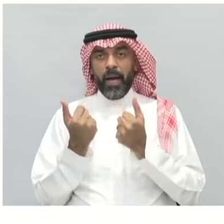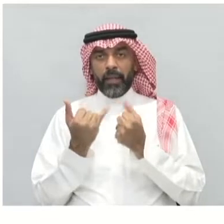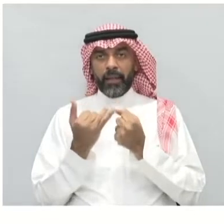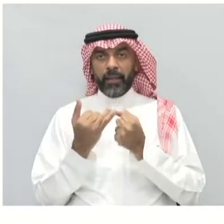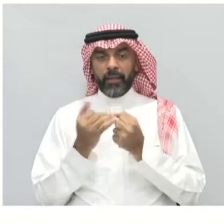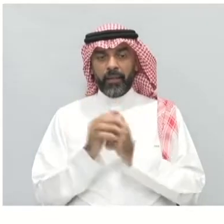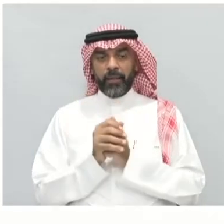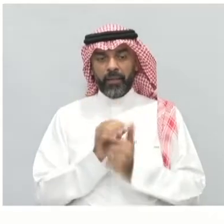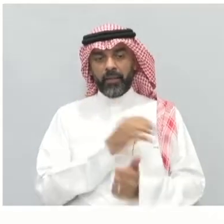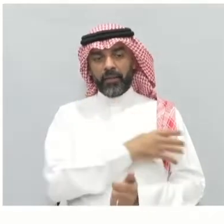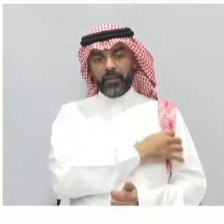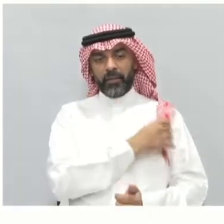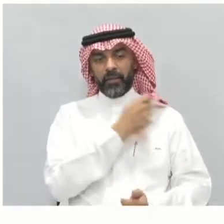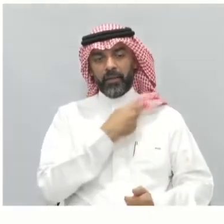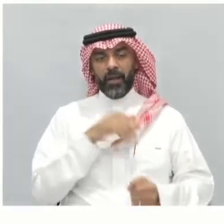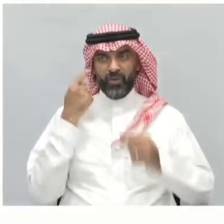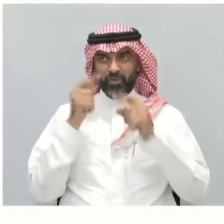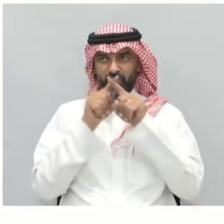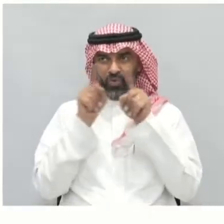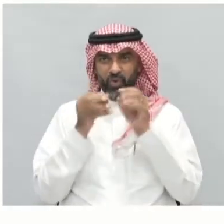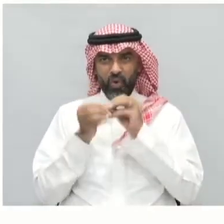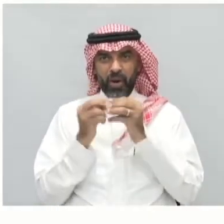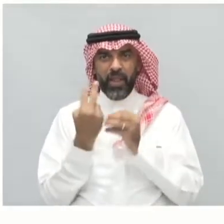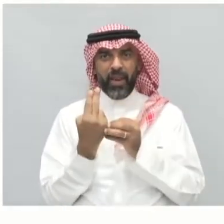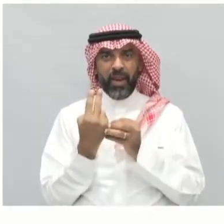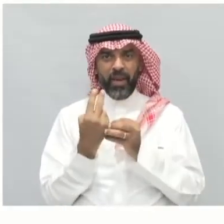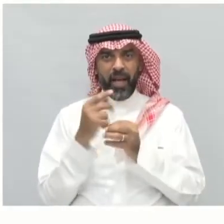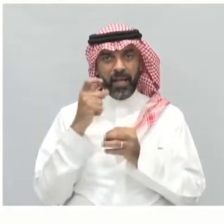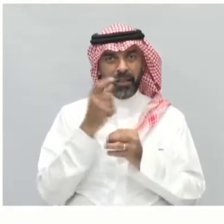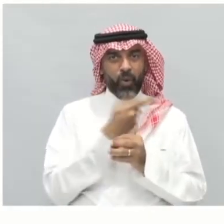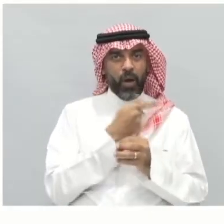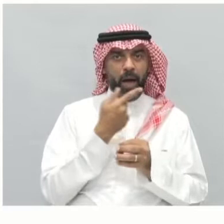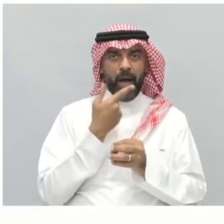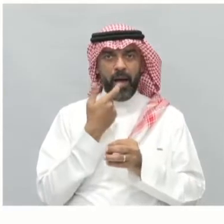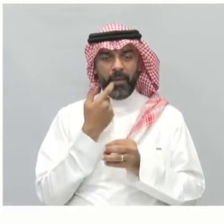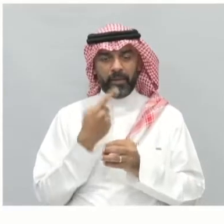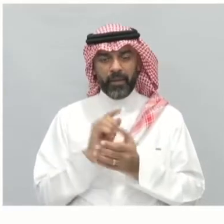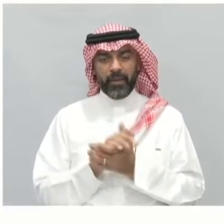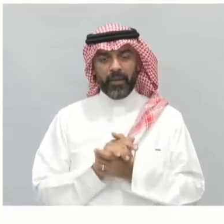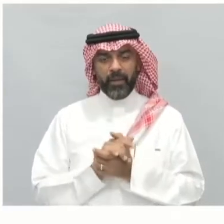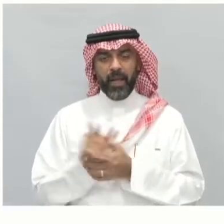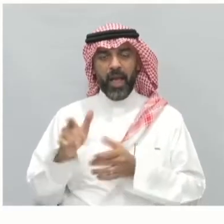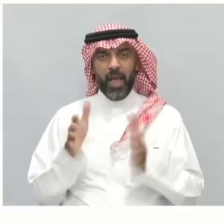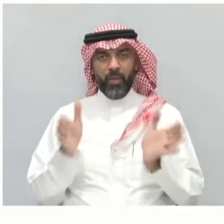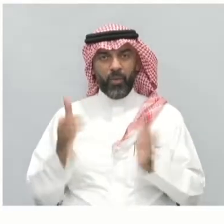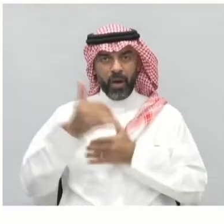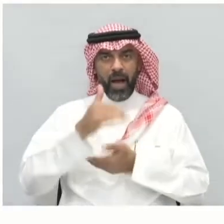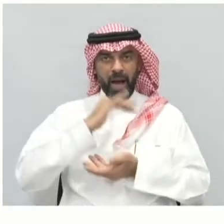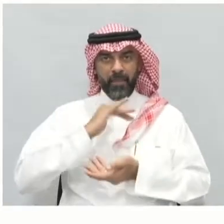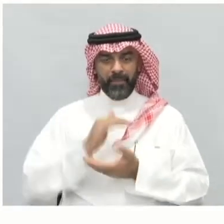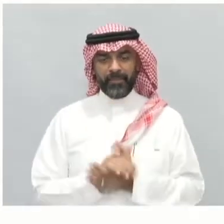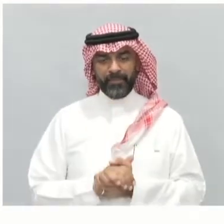شرحته بس المساله بطريقه المكعب مثلا ياتي بهذا الشكل هذا الشكل هذا